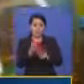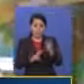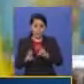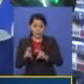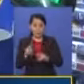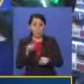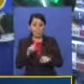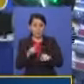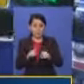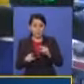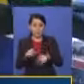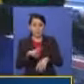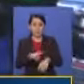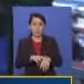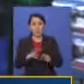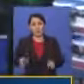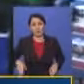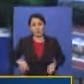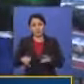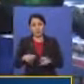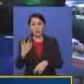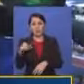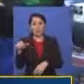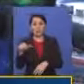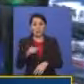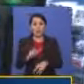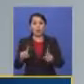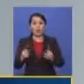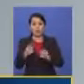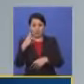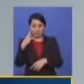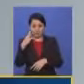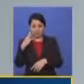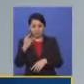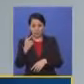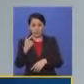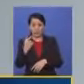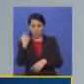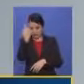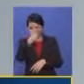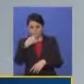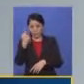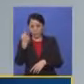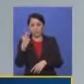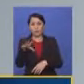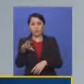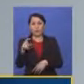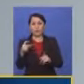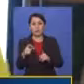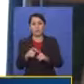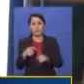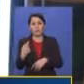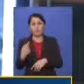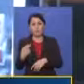оперативно-розыскных мероприятий сотрудниками криминальной полиции в течение получаса задержан молодой человек, схожий по описанию состава. Со слов